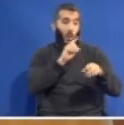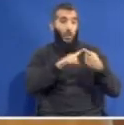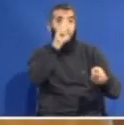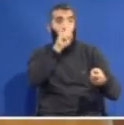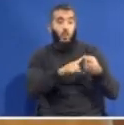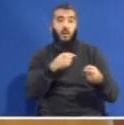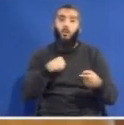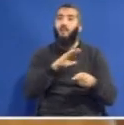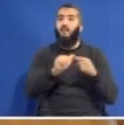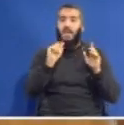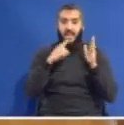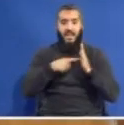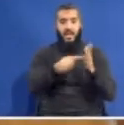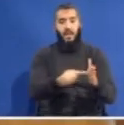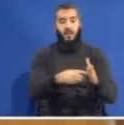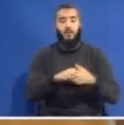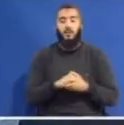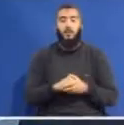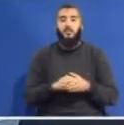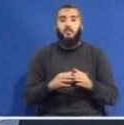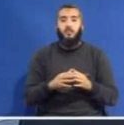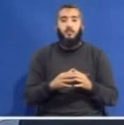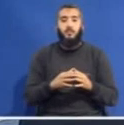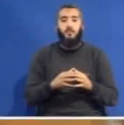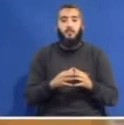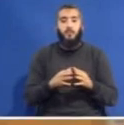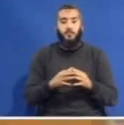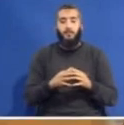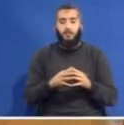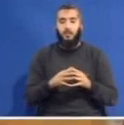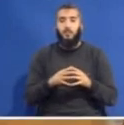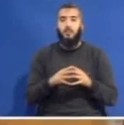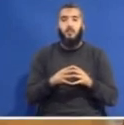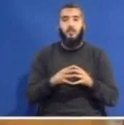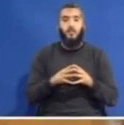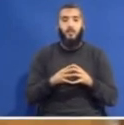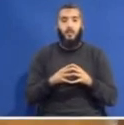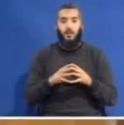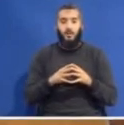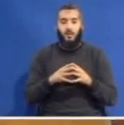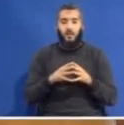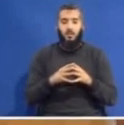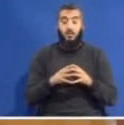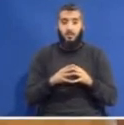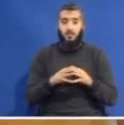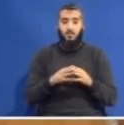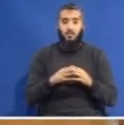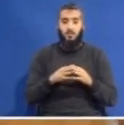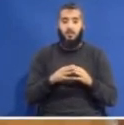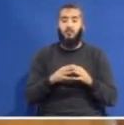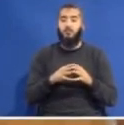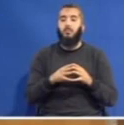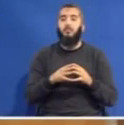بعد الفجر وعند الهاجرة وما بين العصر والمغرب، نقضي في كل هذه الأوقات